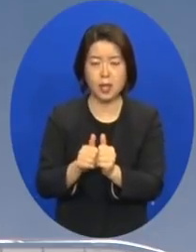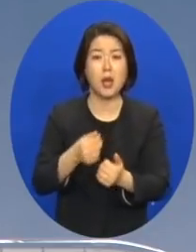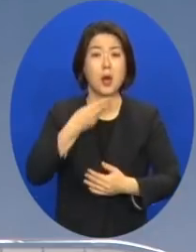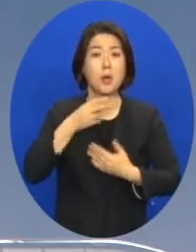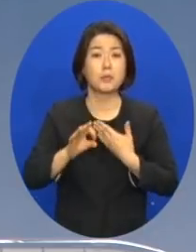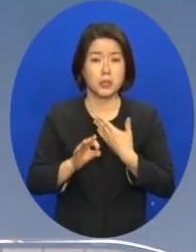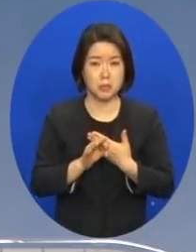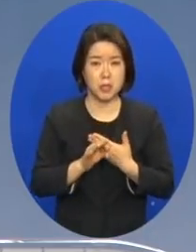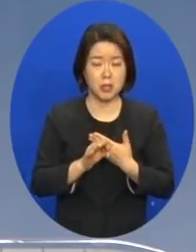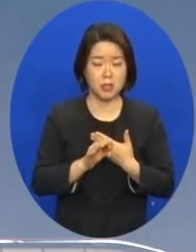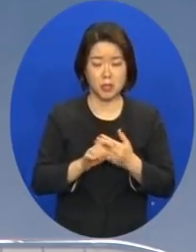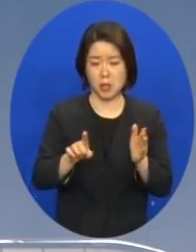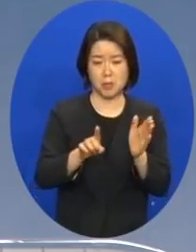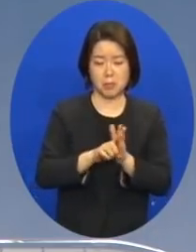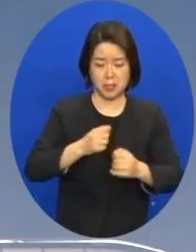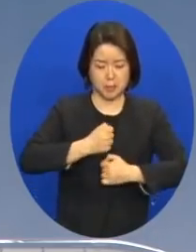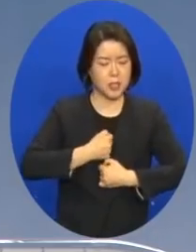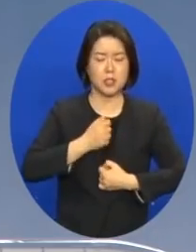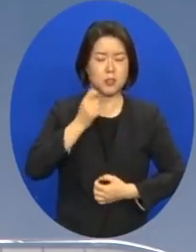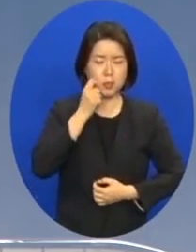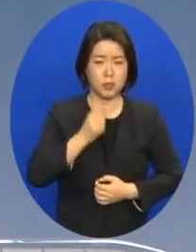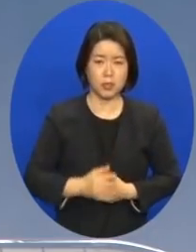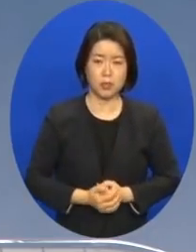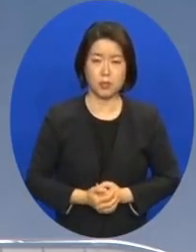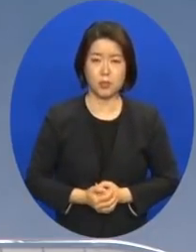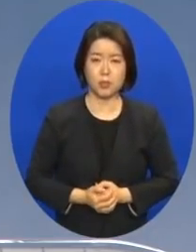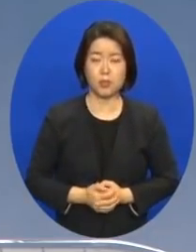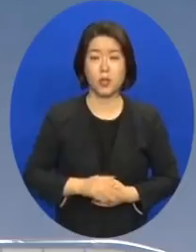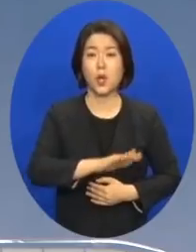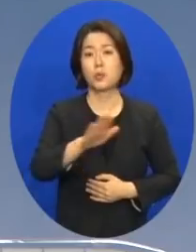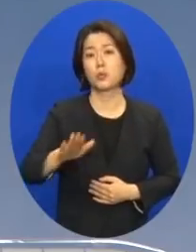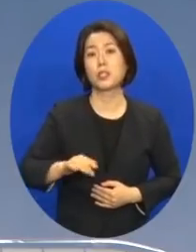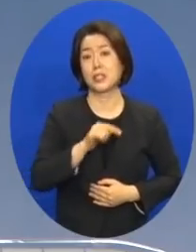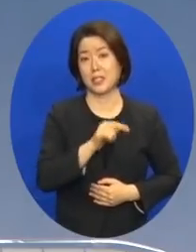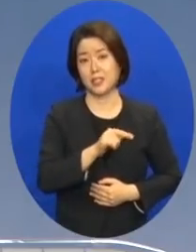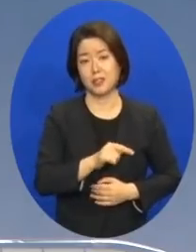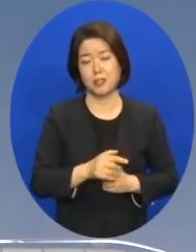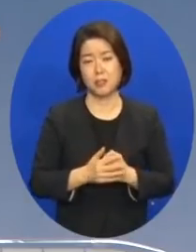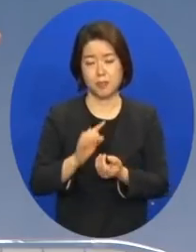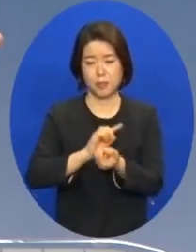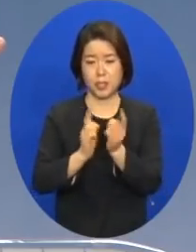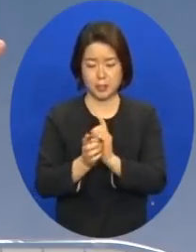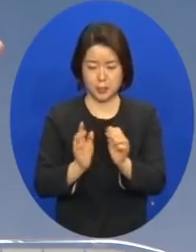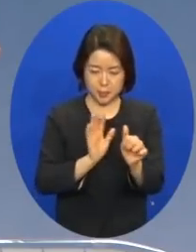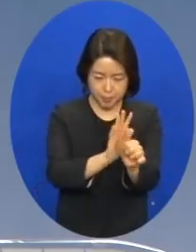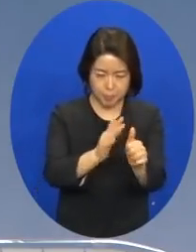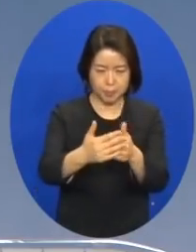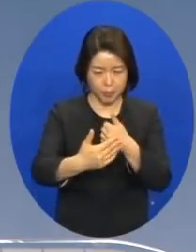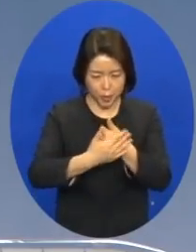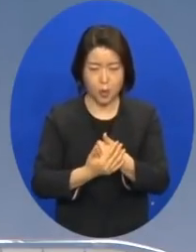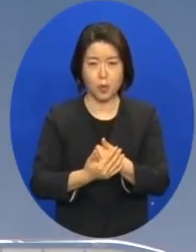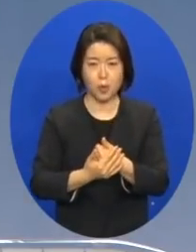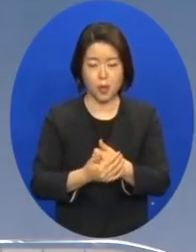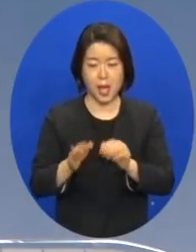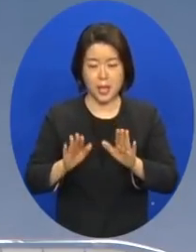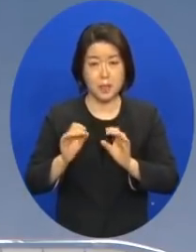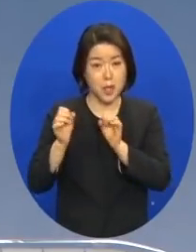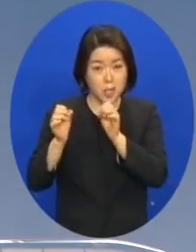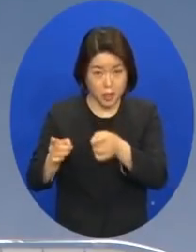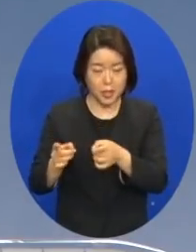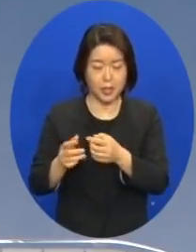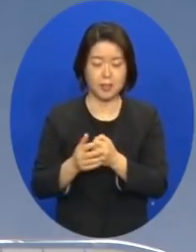없이는 믿음 못 지켜냅니다. 우리가 이것을 서로 도우면서 이번 기회에